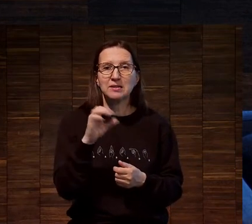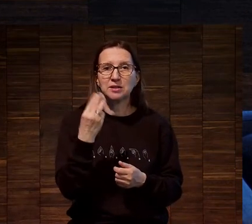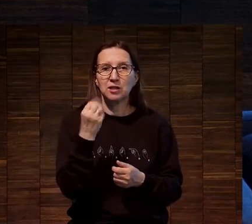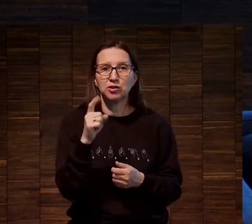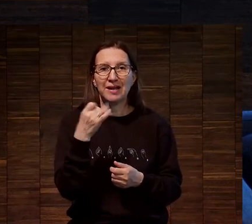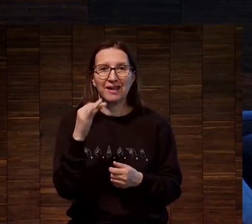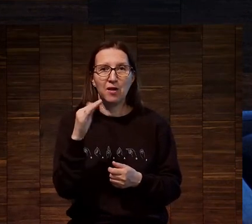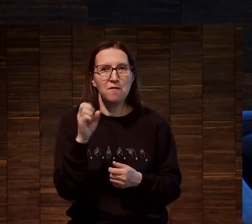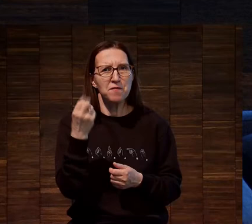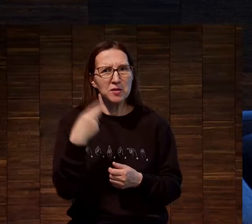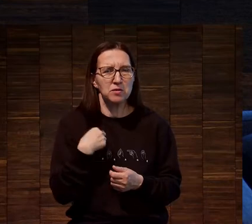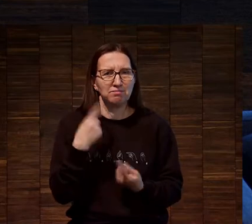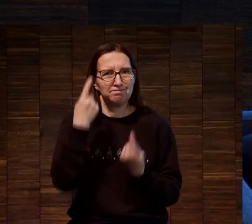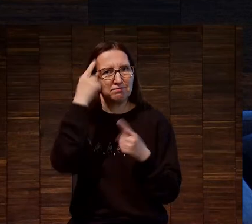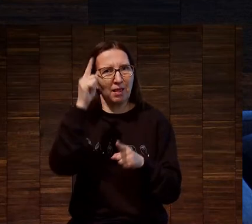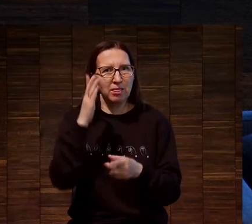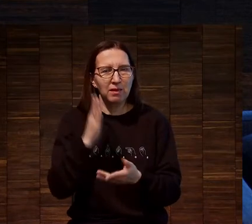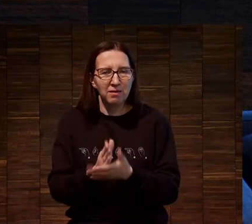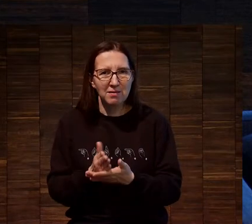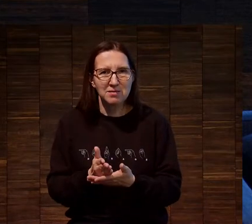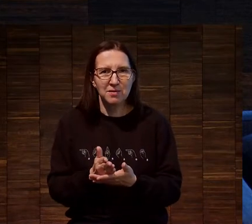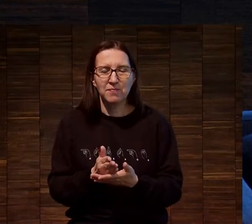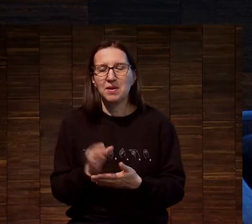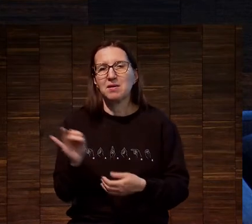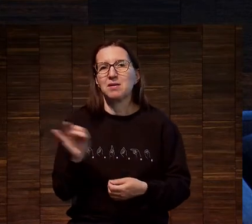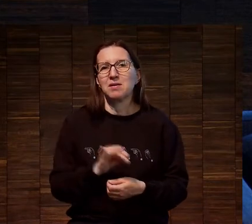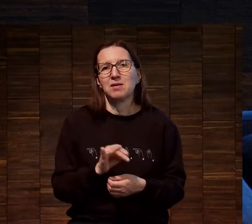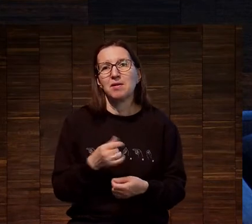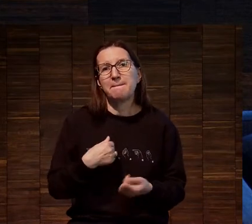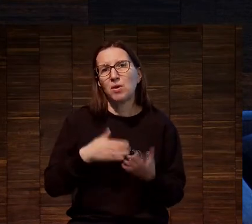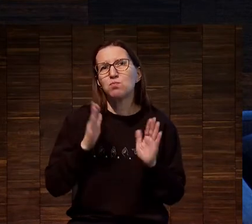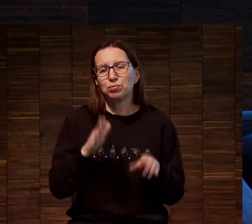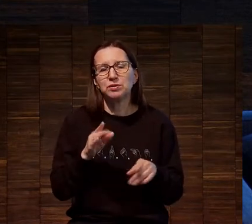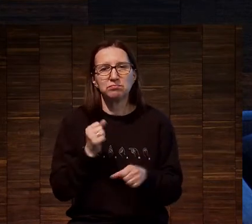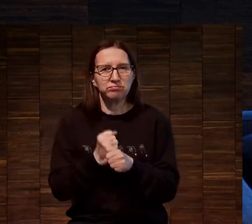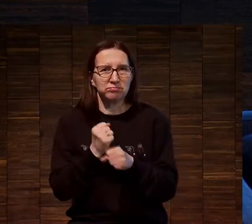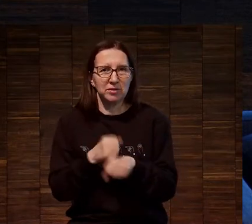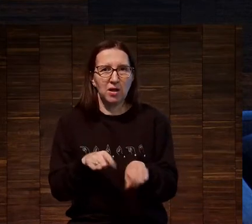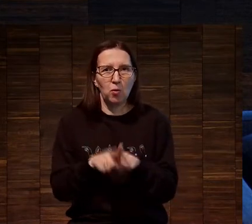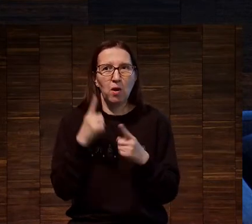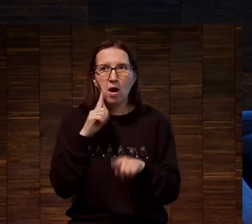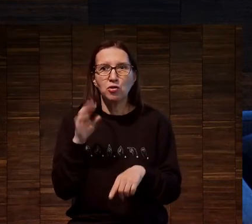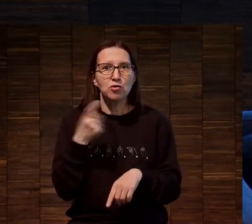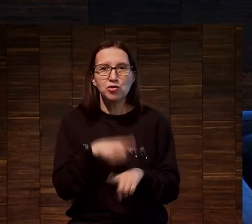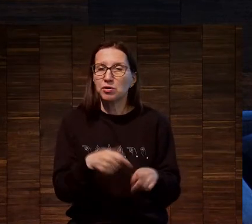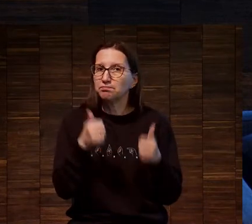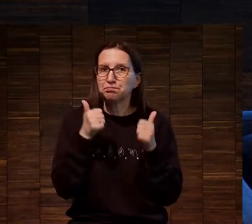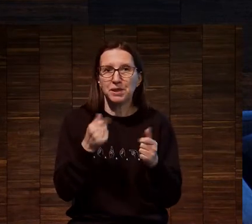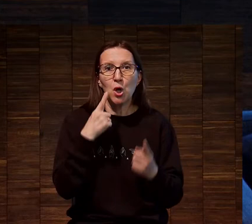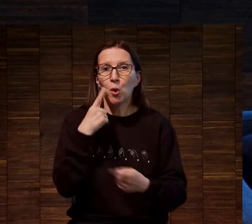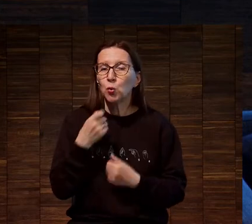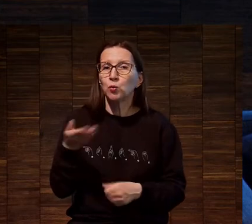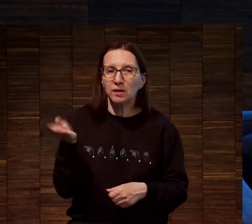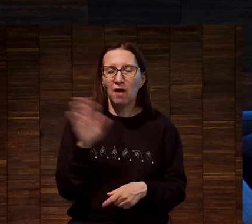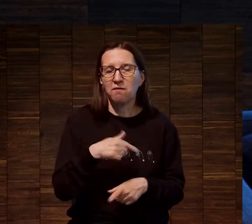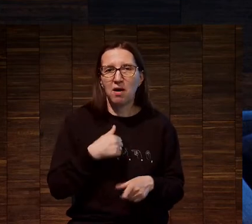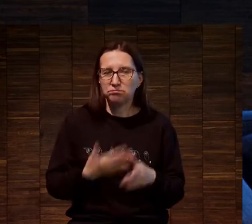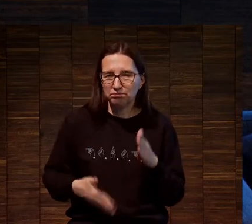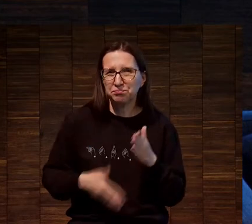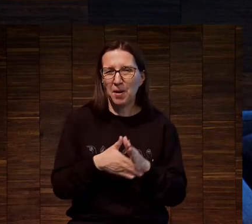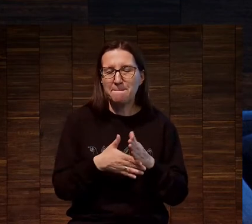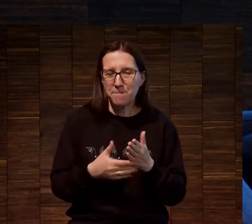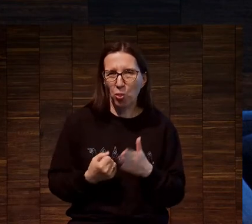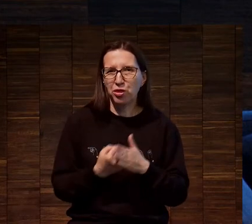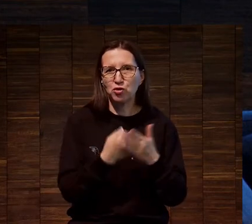вчера появилась такая идея, вот, и мы будем ее реализовывать. Они сказали: «Женя, это крутая идея, мы вас поддержим». То